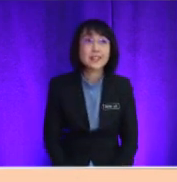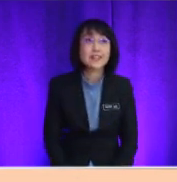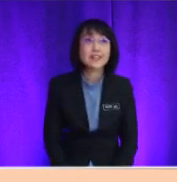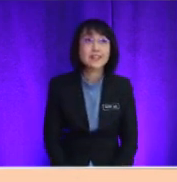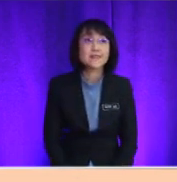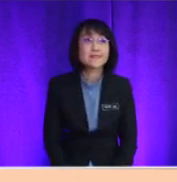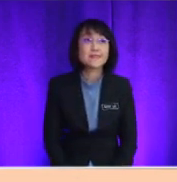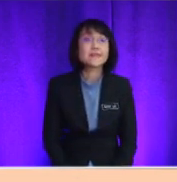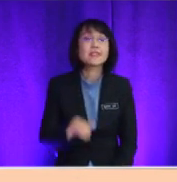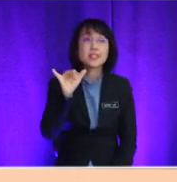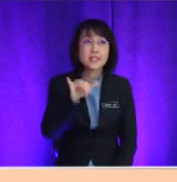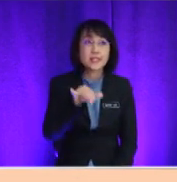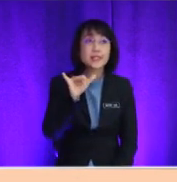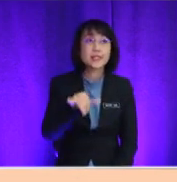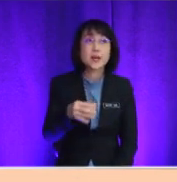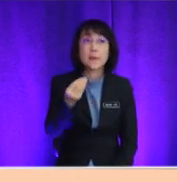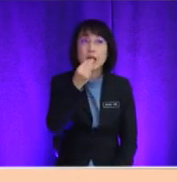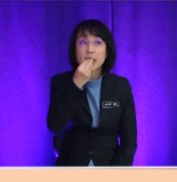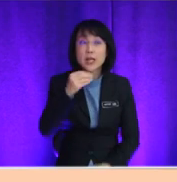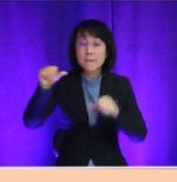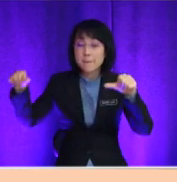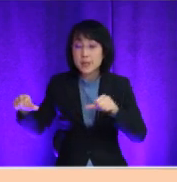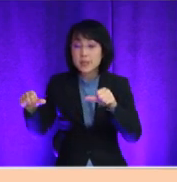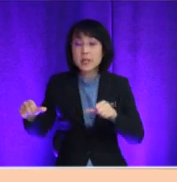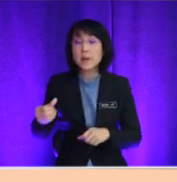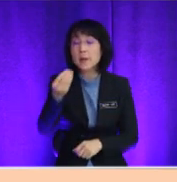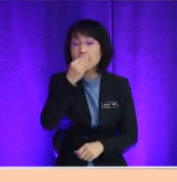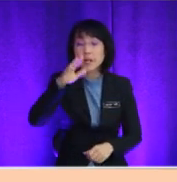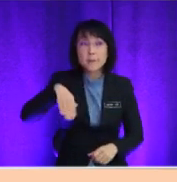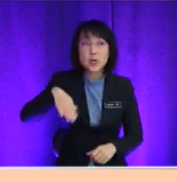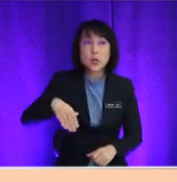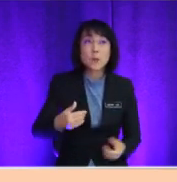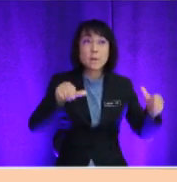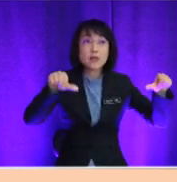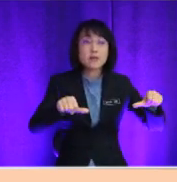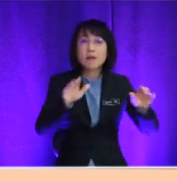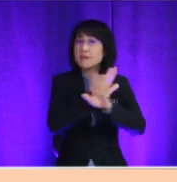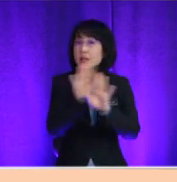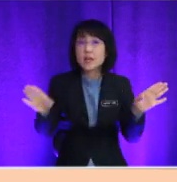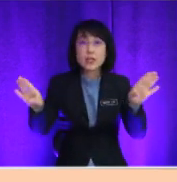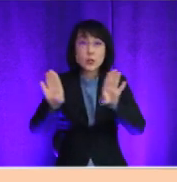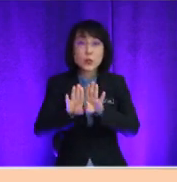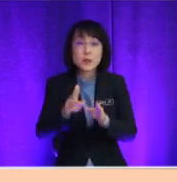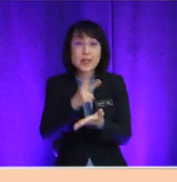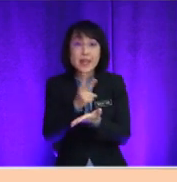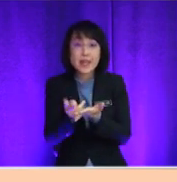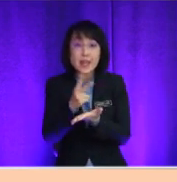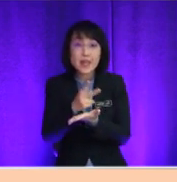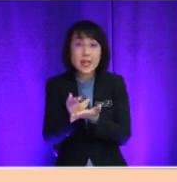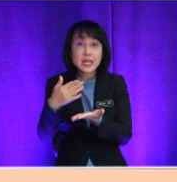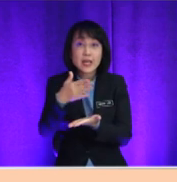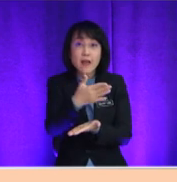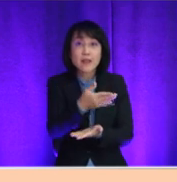makanan masak dan makanan mentah tidak ditutup yang kita tengok tadi tak ditutup udah ikan pun tidak